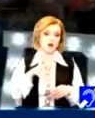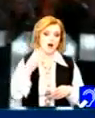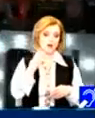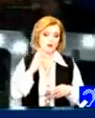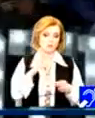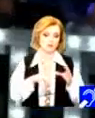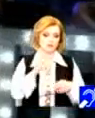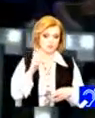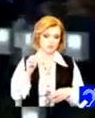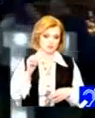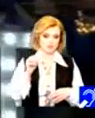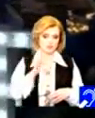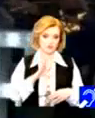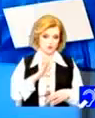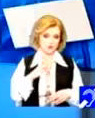de 12 aprilie.